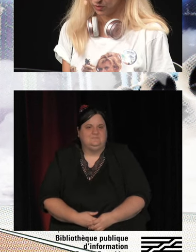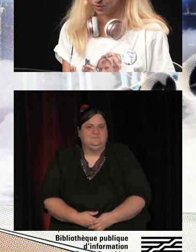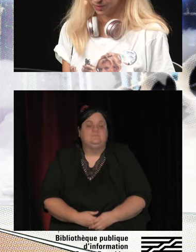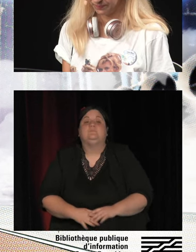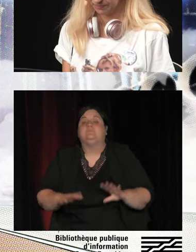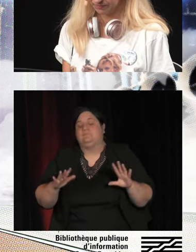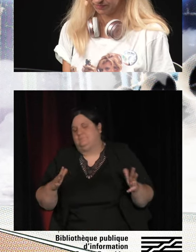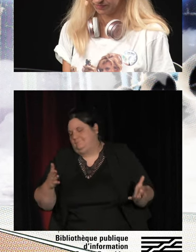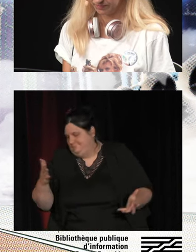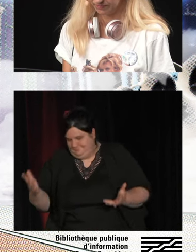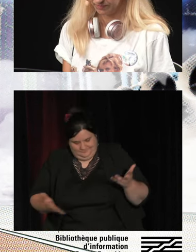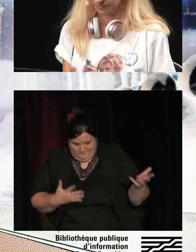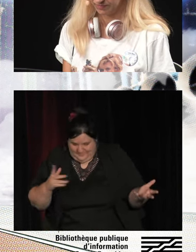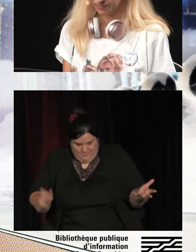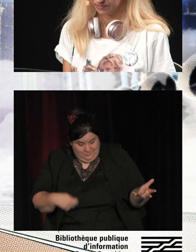Bien entendu.